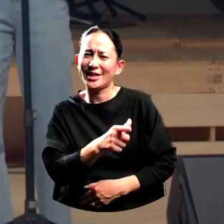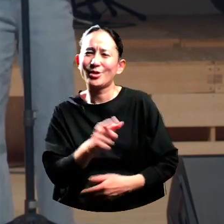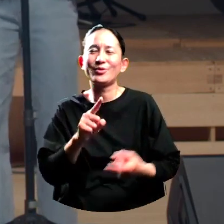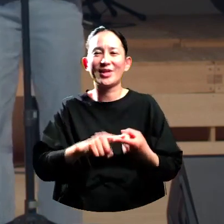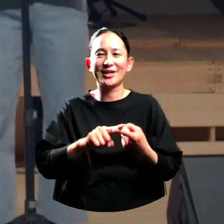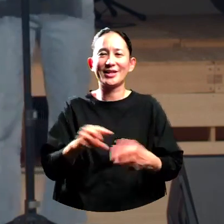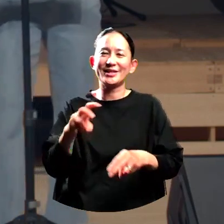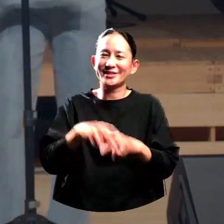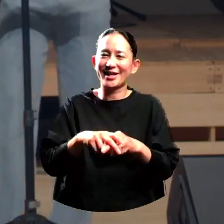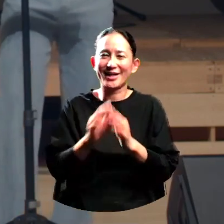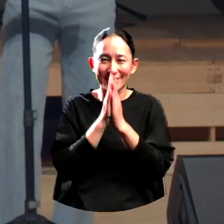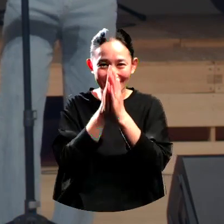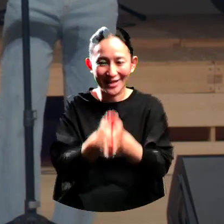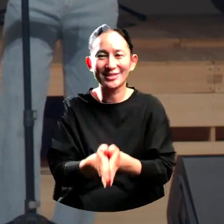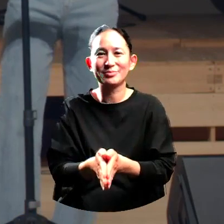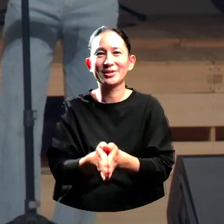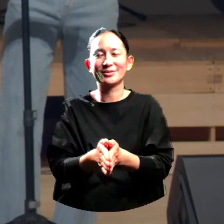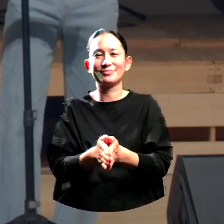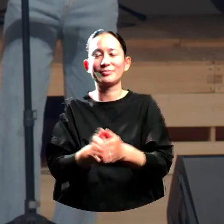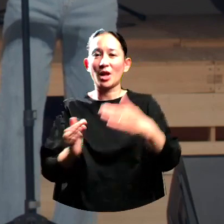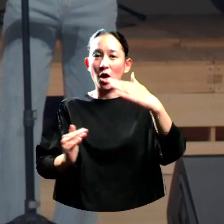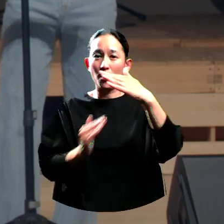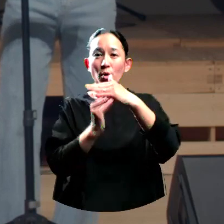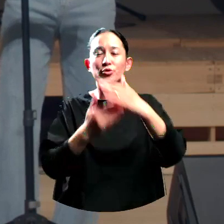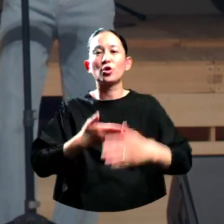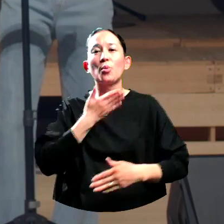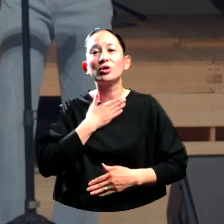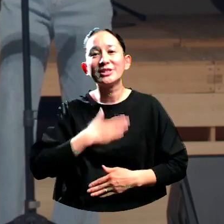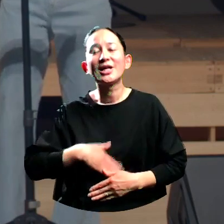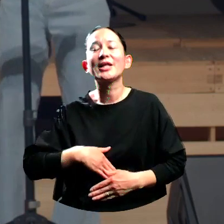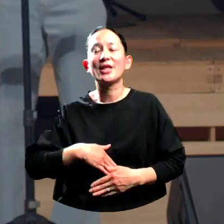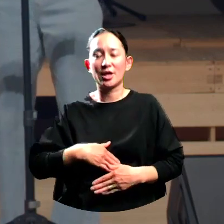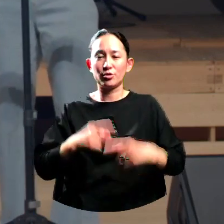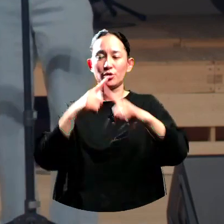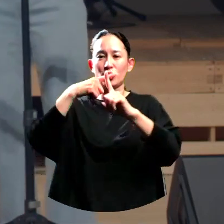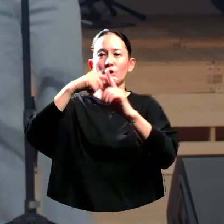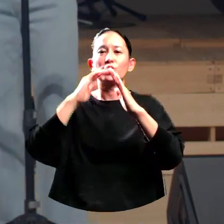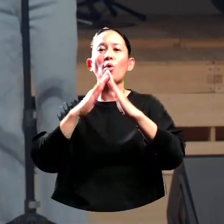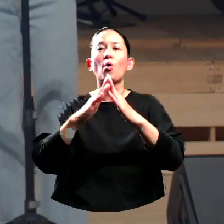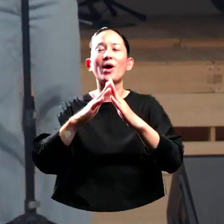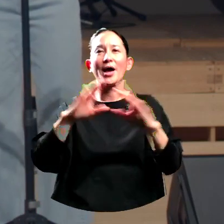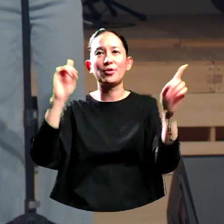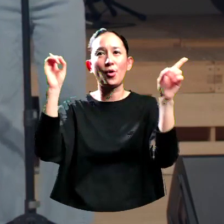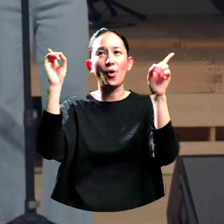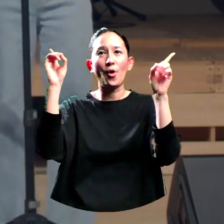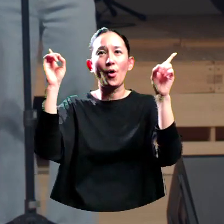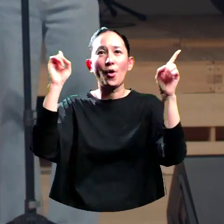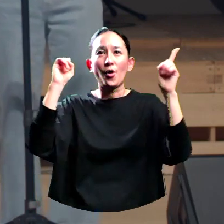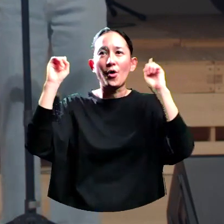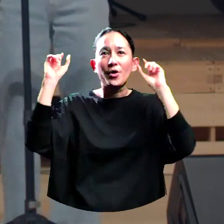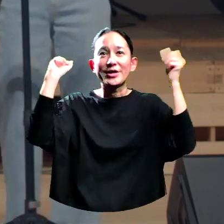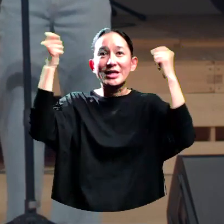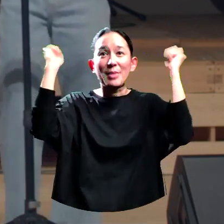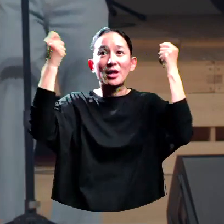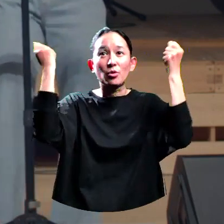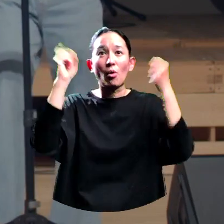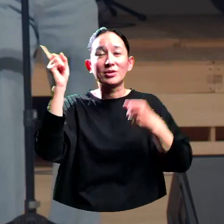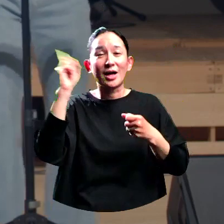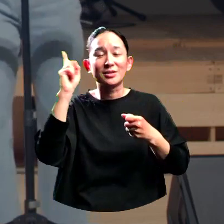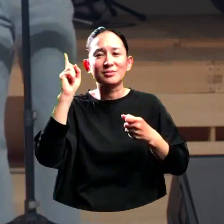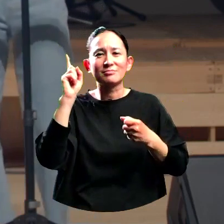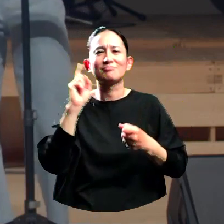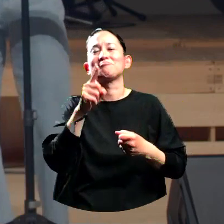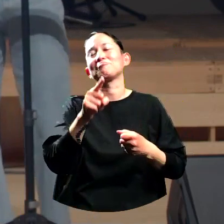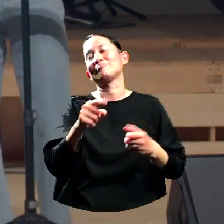us. 最も知られてる教会のイベントっていうのは何といってもクリスマスですよね。 One of the most popular church event